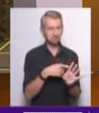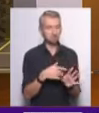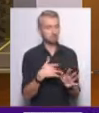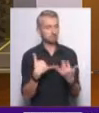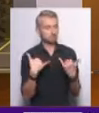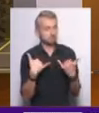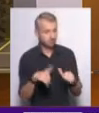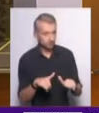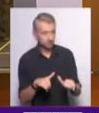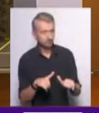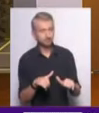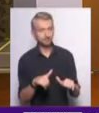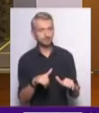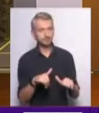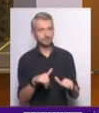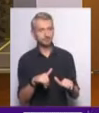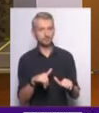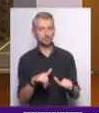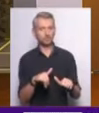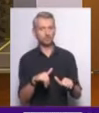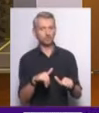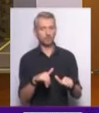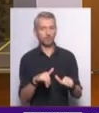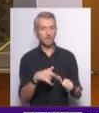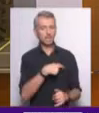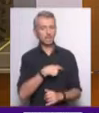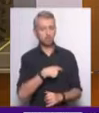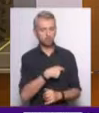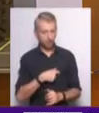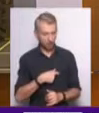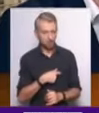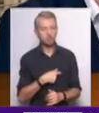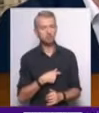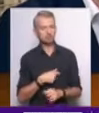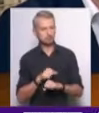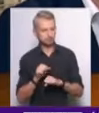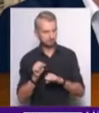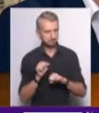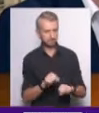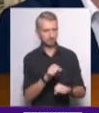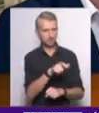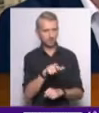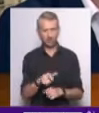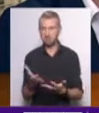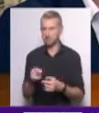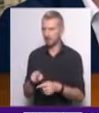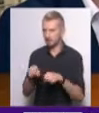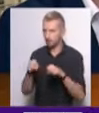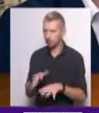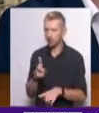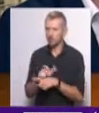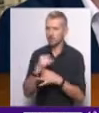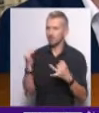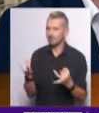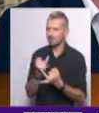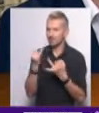на диво, скажімо так, депутати все ж таки стали на... Прийняли це рішення, так. Прийняли це рішення. Це дуже такий